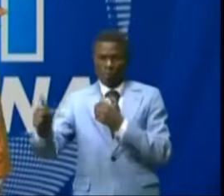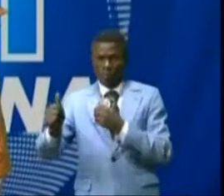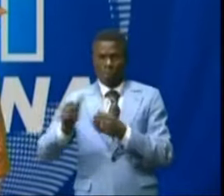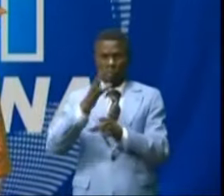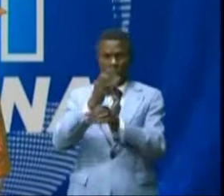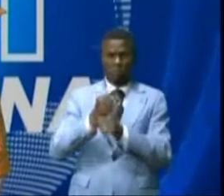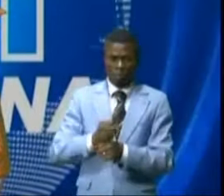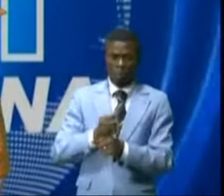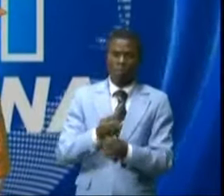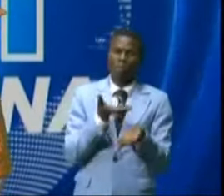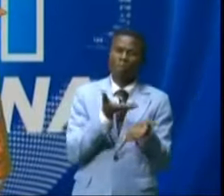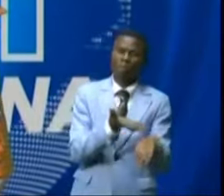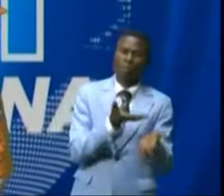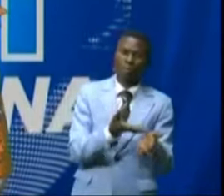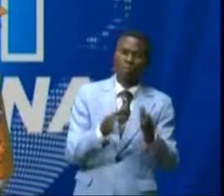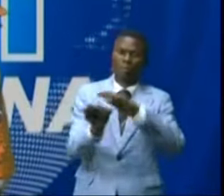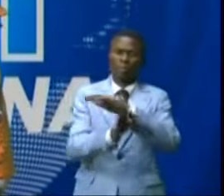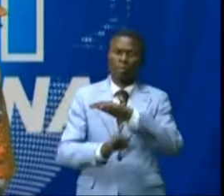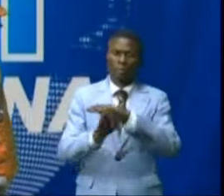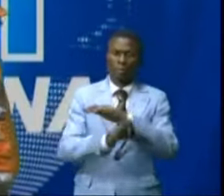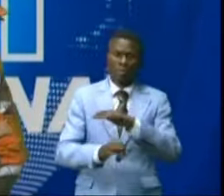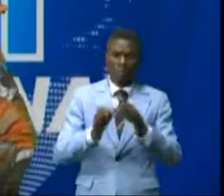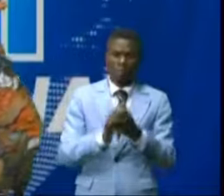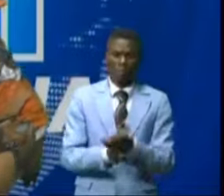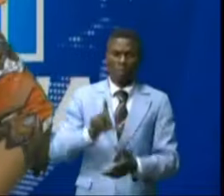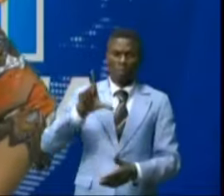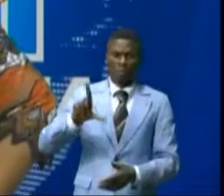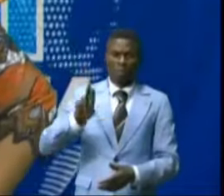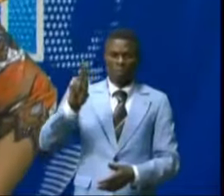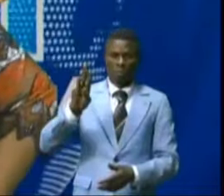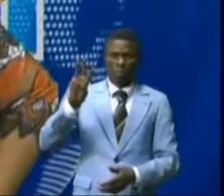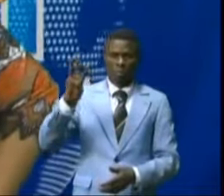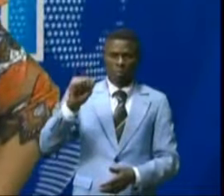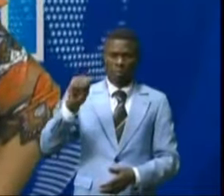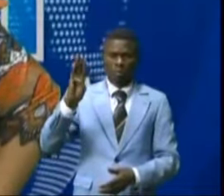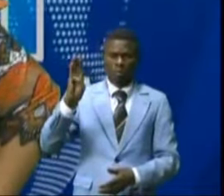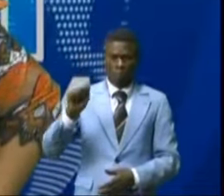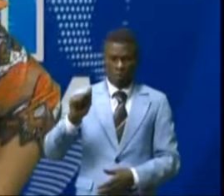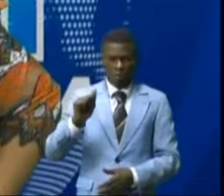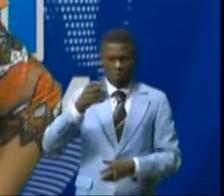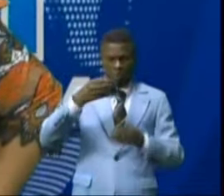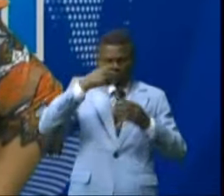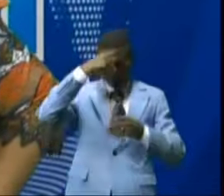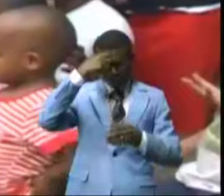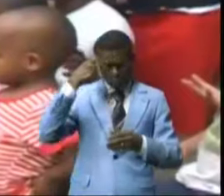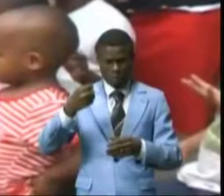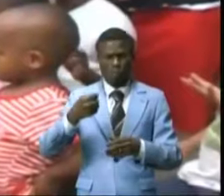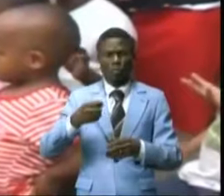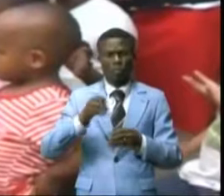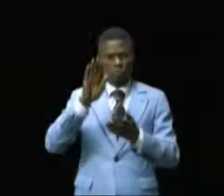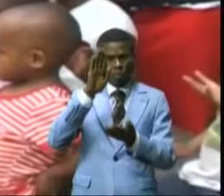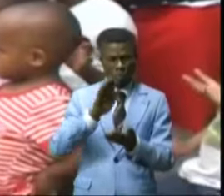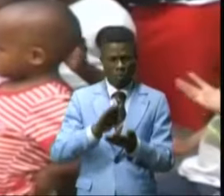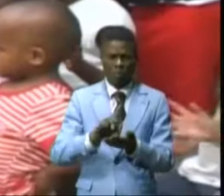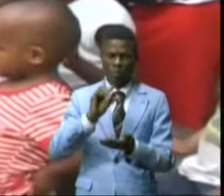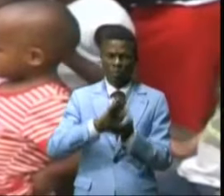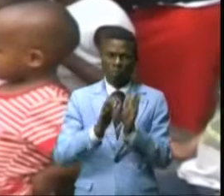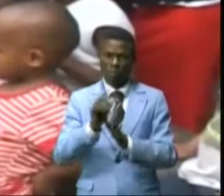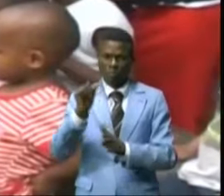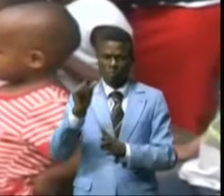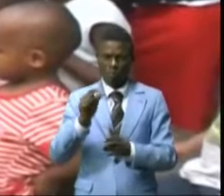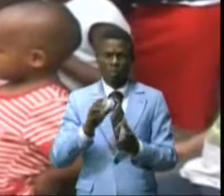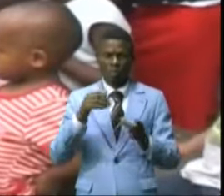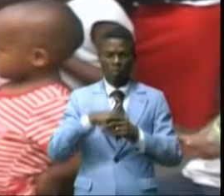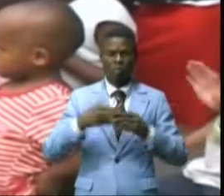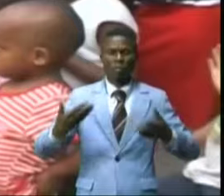bénéficié de l'assistance de la Fondation Tumbalwaba pour soulager tant soit peu leur misère. Regardez. C'est dans